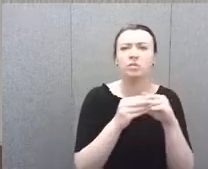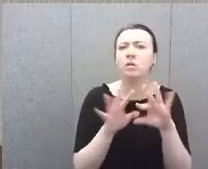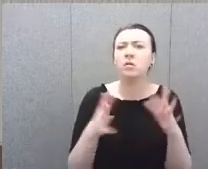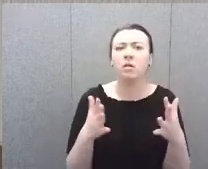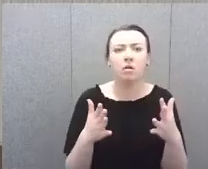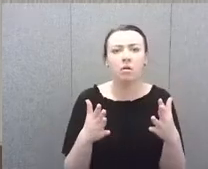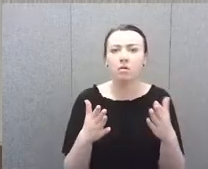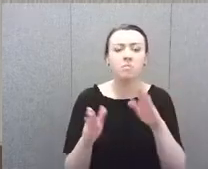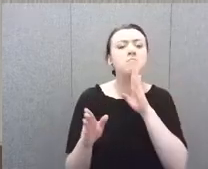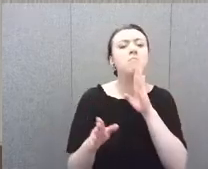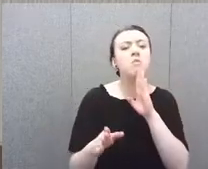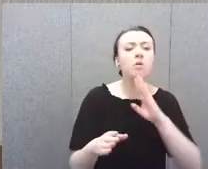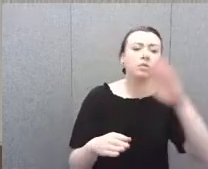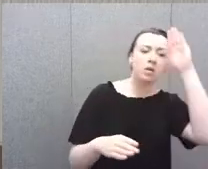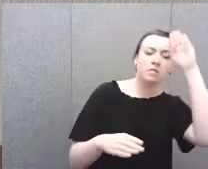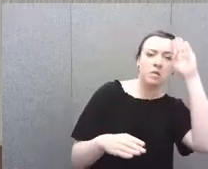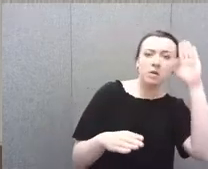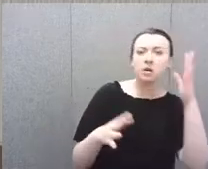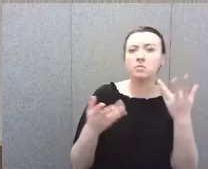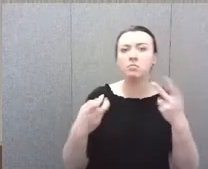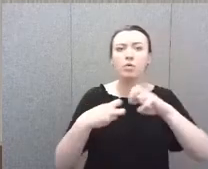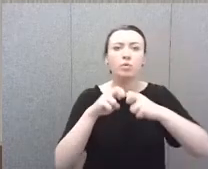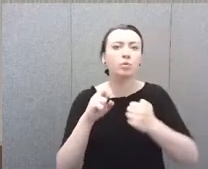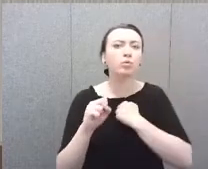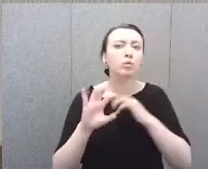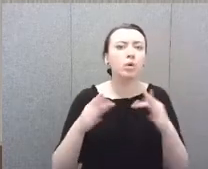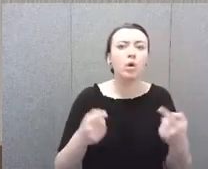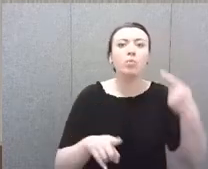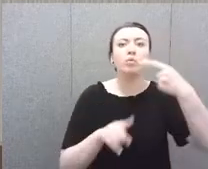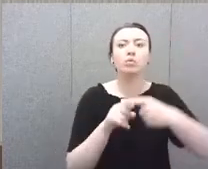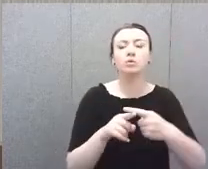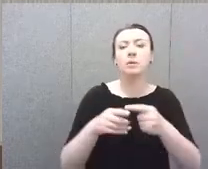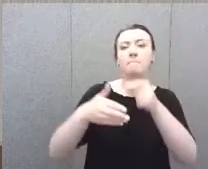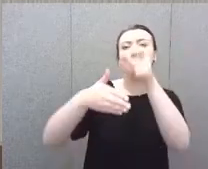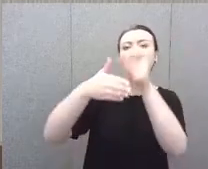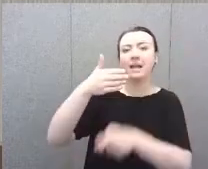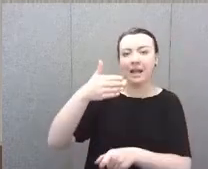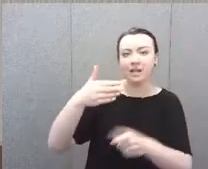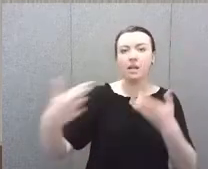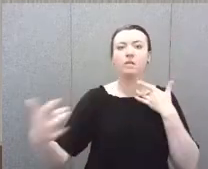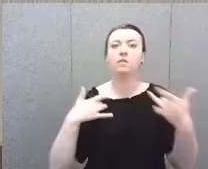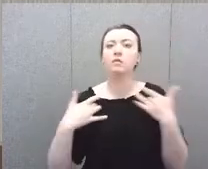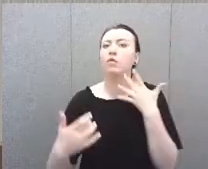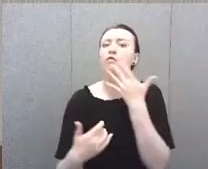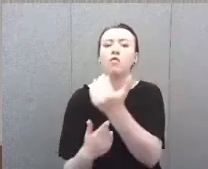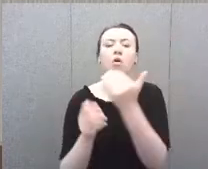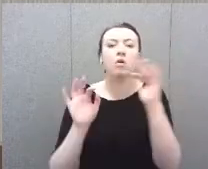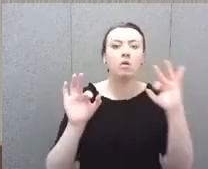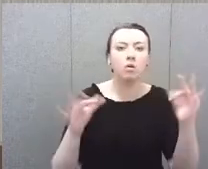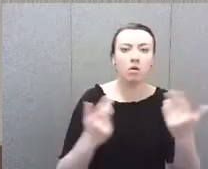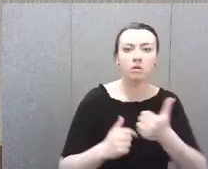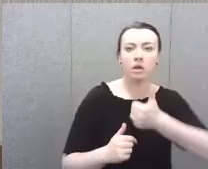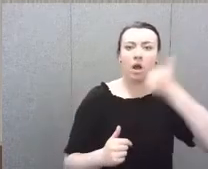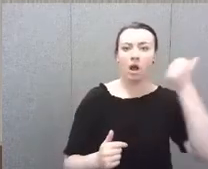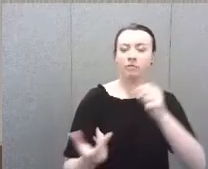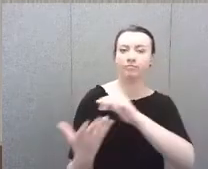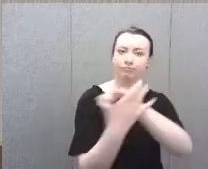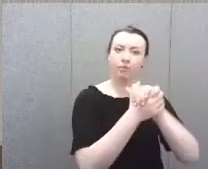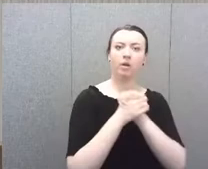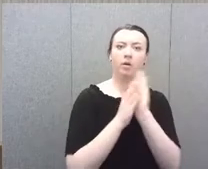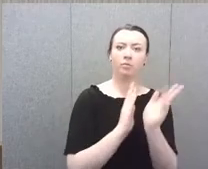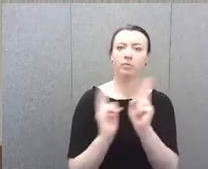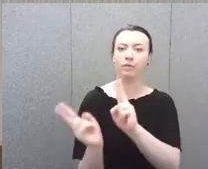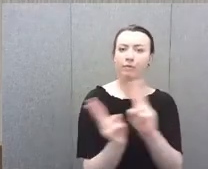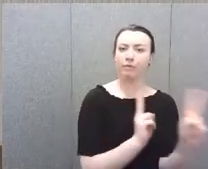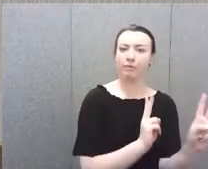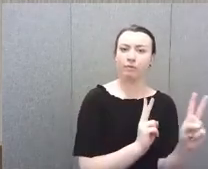женщины и мужчины, работающие в зонах конфликтов? Какова роль гражданского общества в обеспечении устойчивого мира?